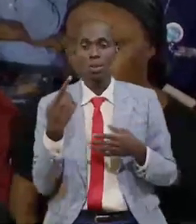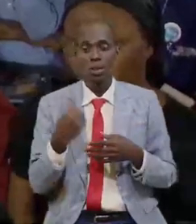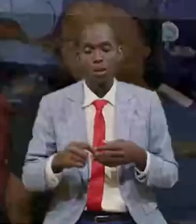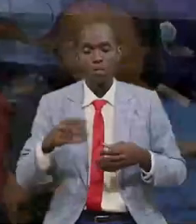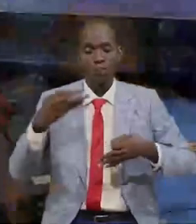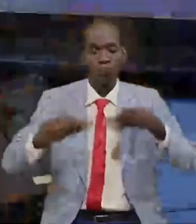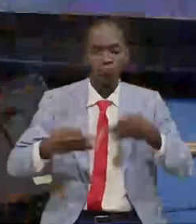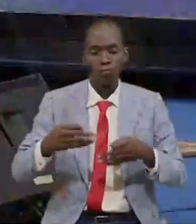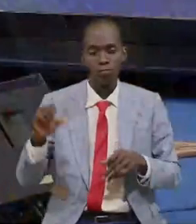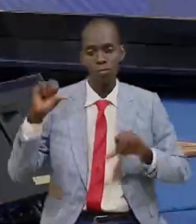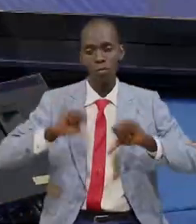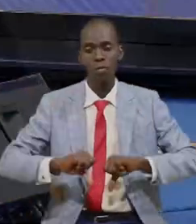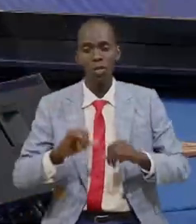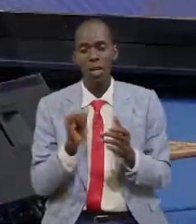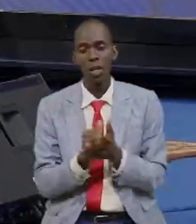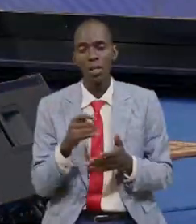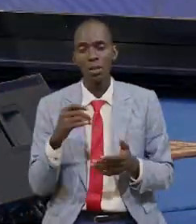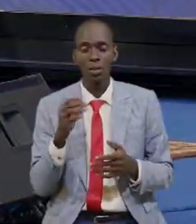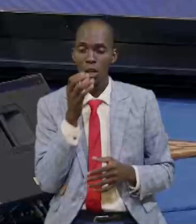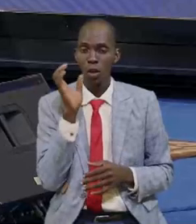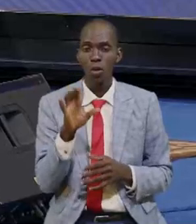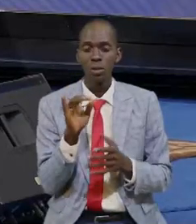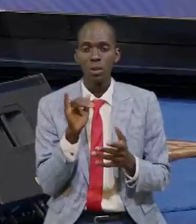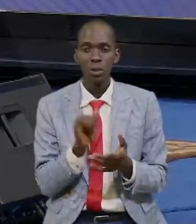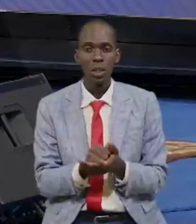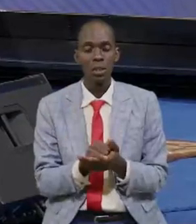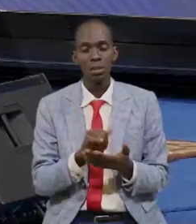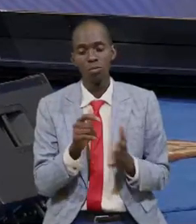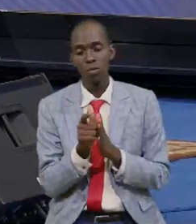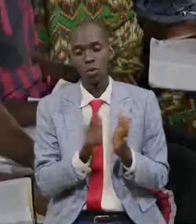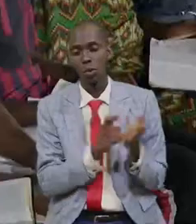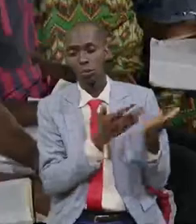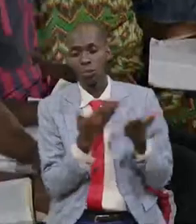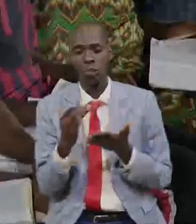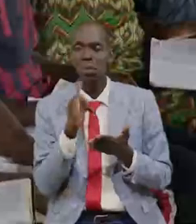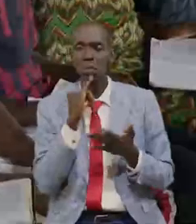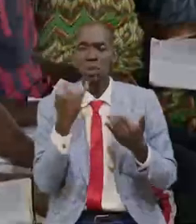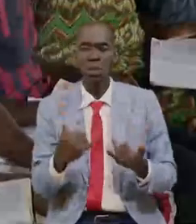cela apporte est morte dans votre vie. Amen.